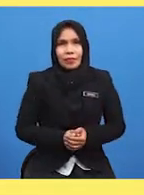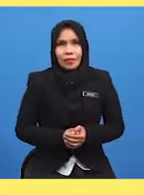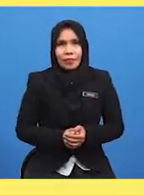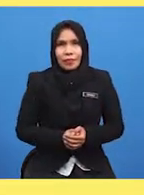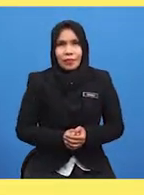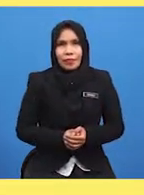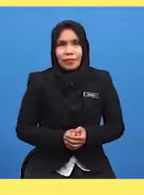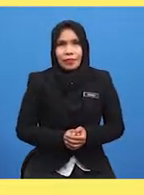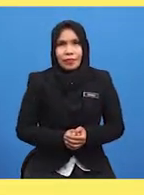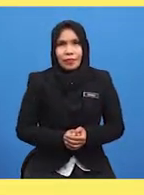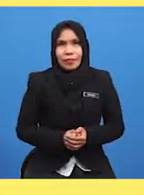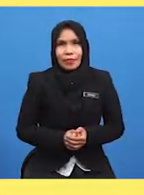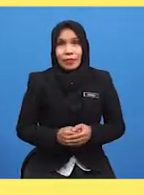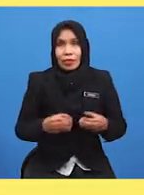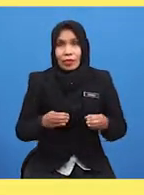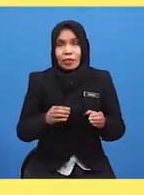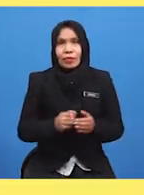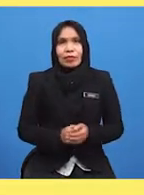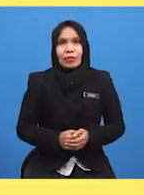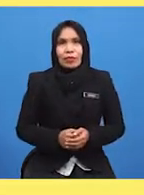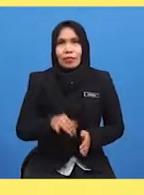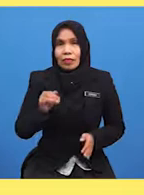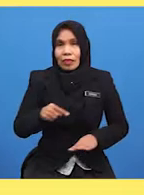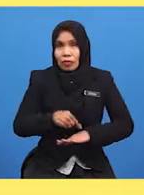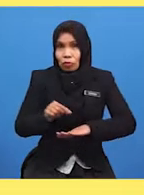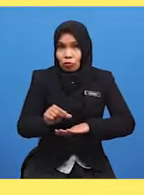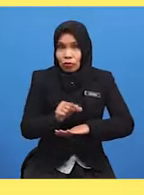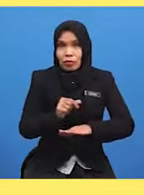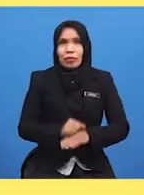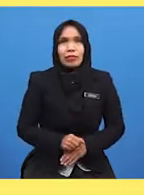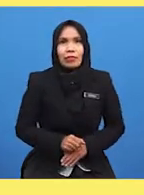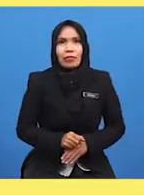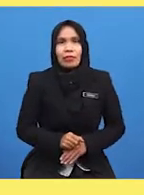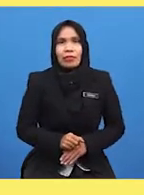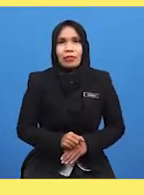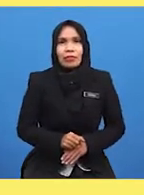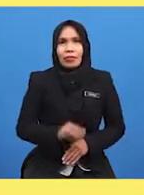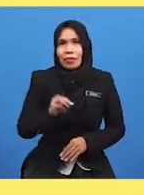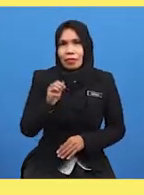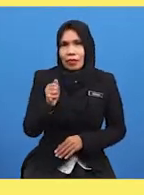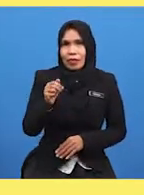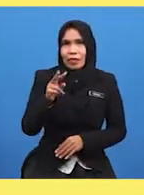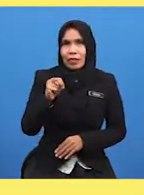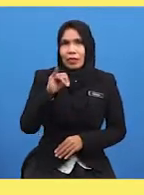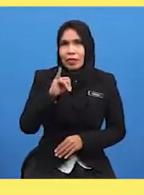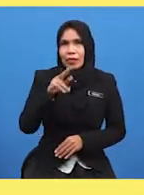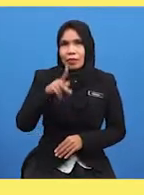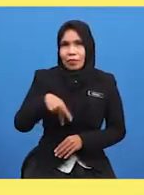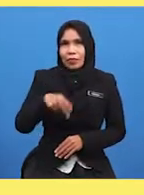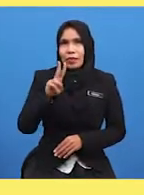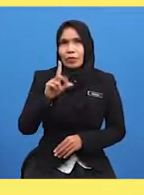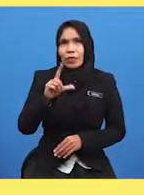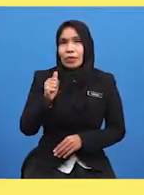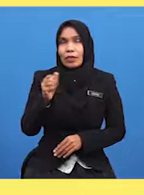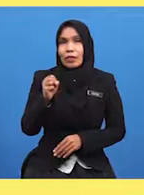strategi digunakan ialah melalui manipulasi politik persoalannya tahukah murid-murid